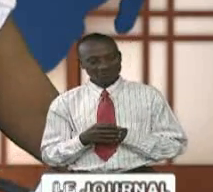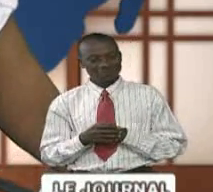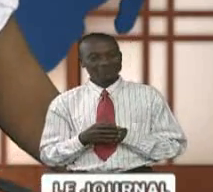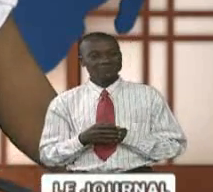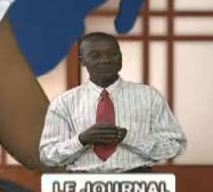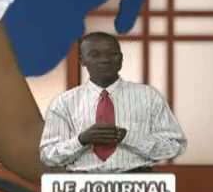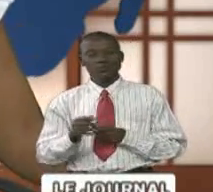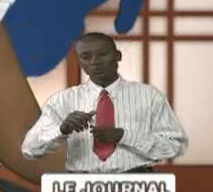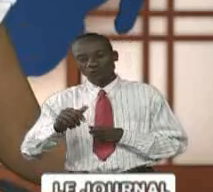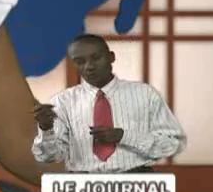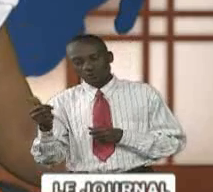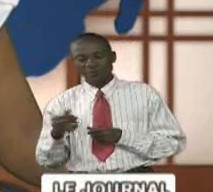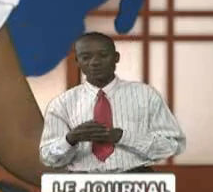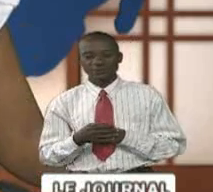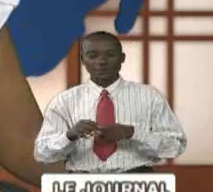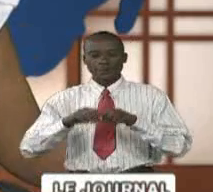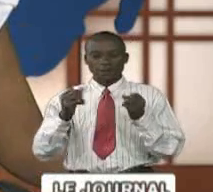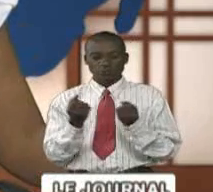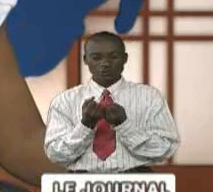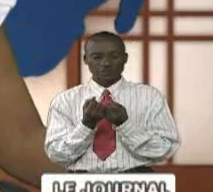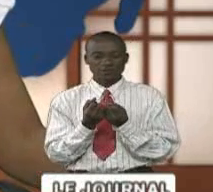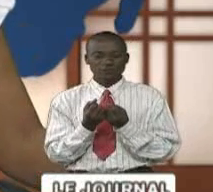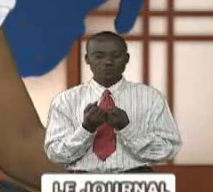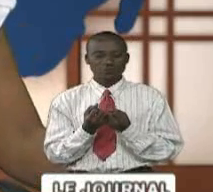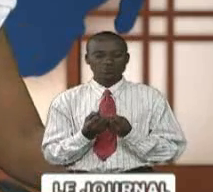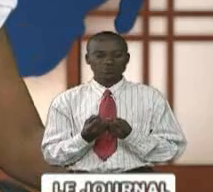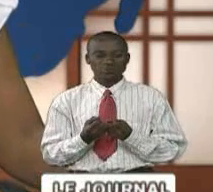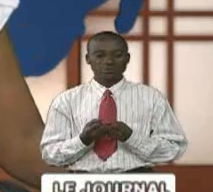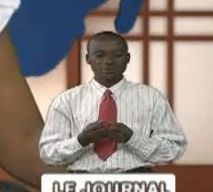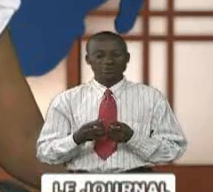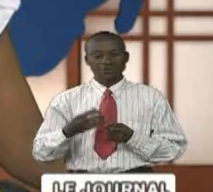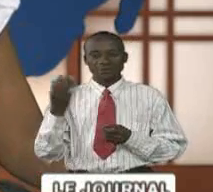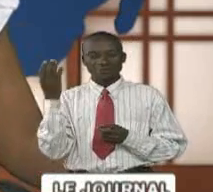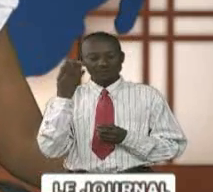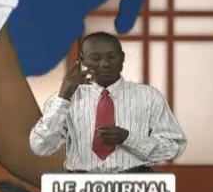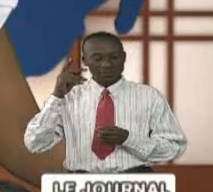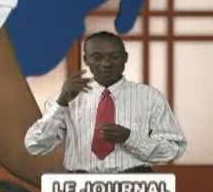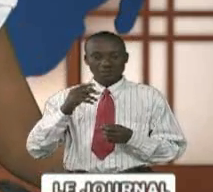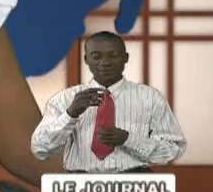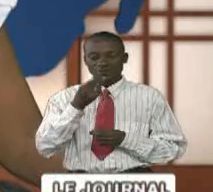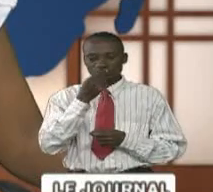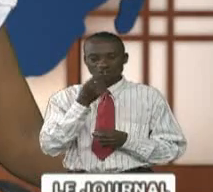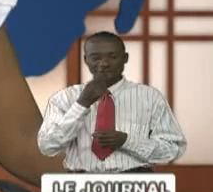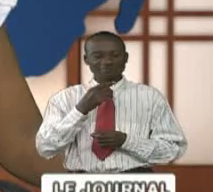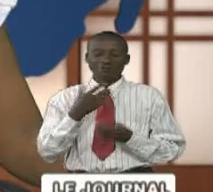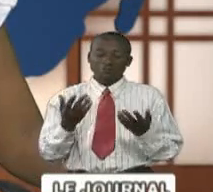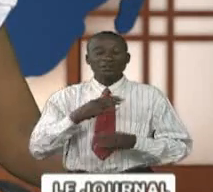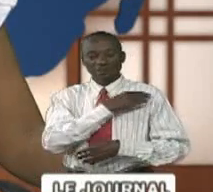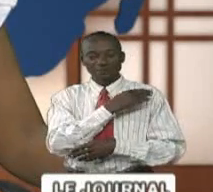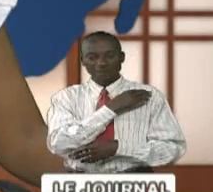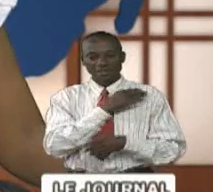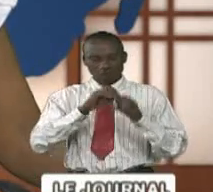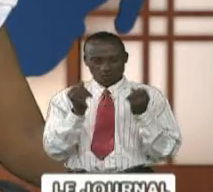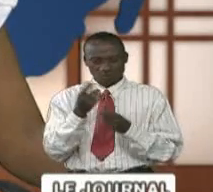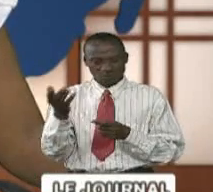Autre chose, l'association Rama Joseph Kabila, que dirige madame Feza Mangaza, a tenu son premier conclave la